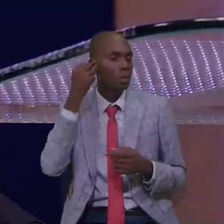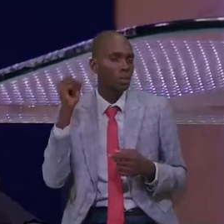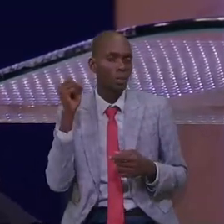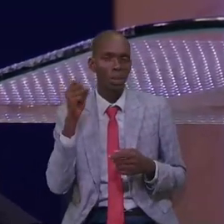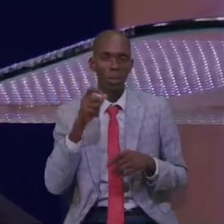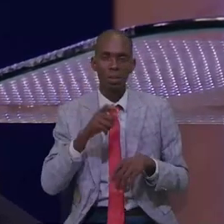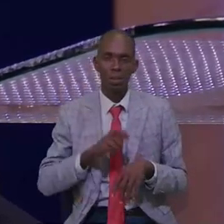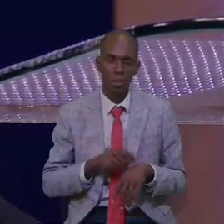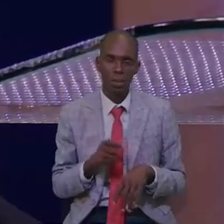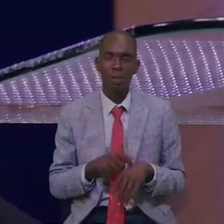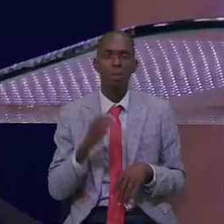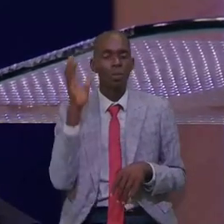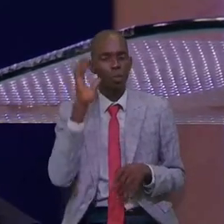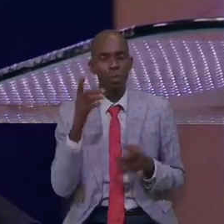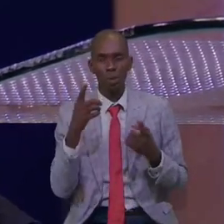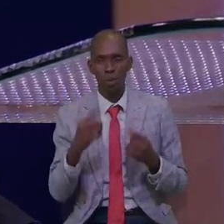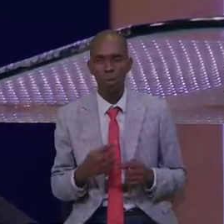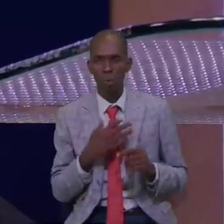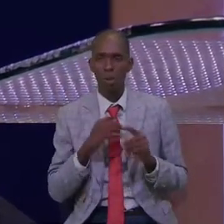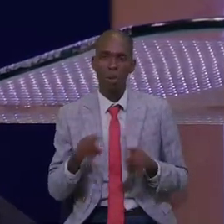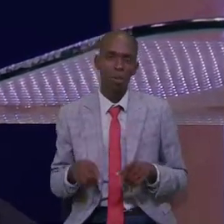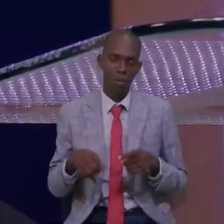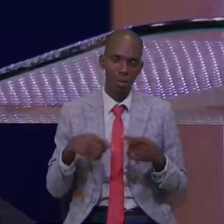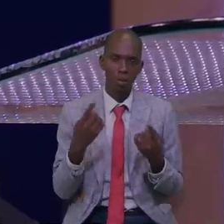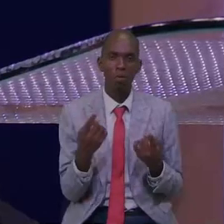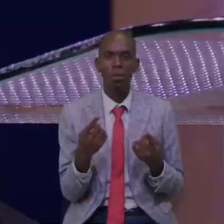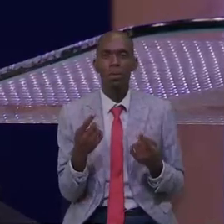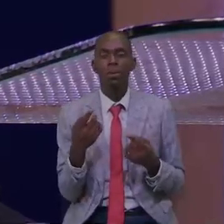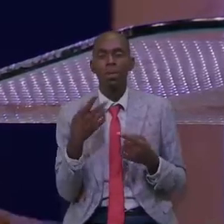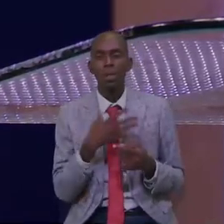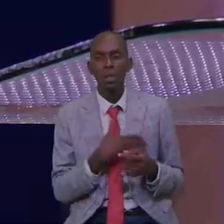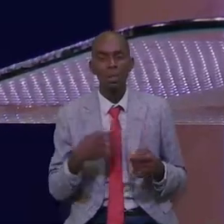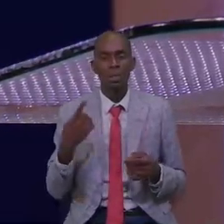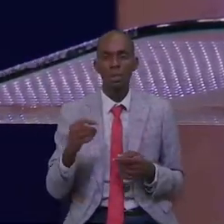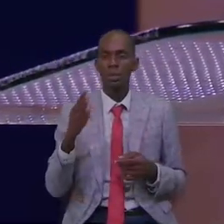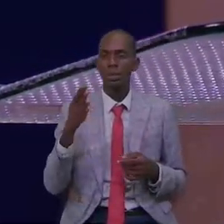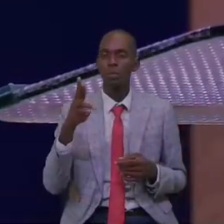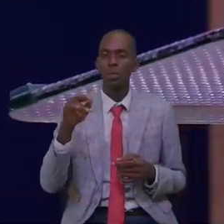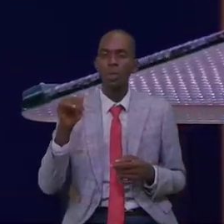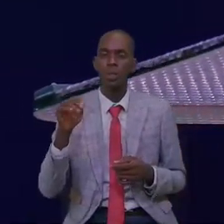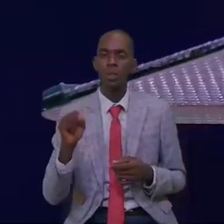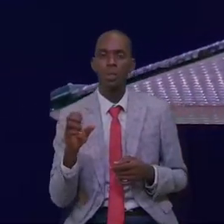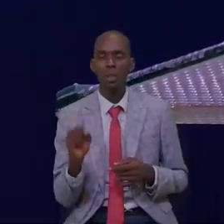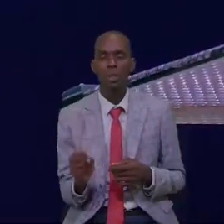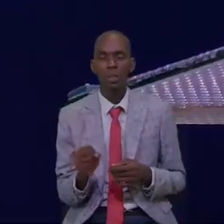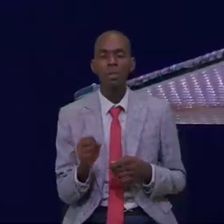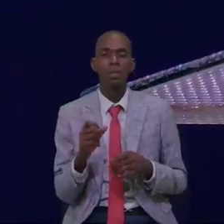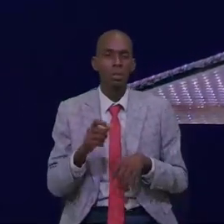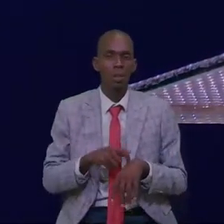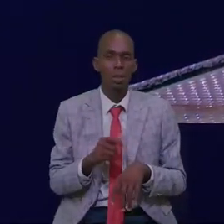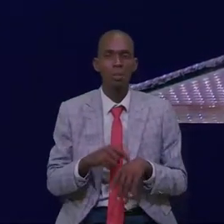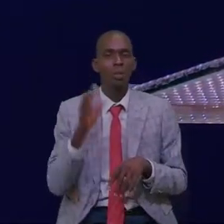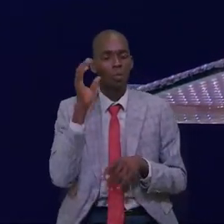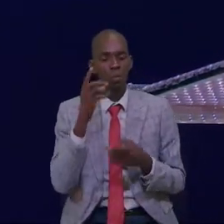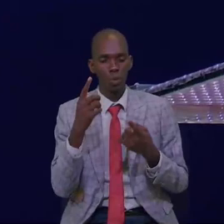L'empire de terre d'or va venir et à s'en aller. Et l'airain va